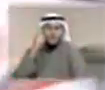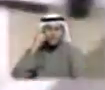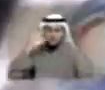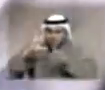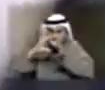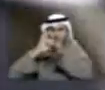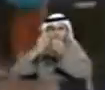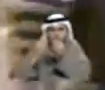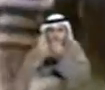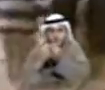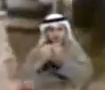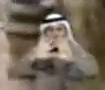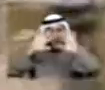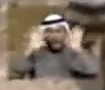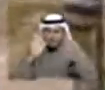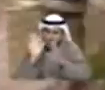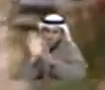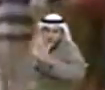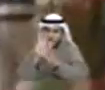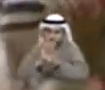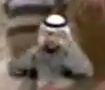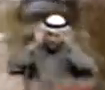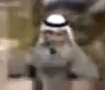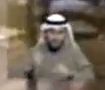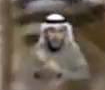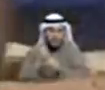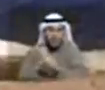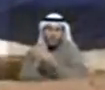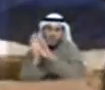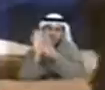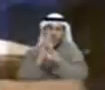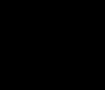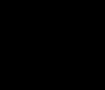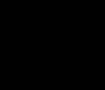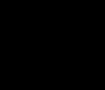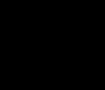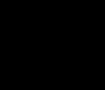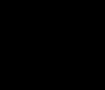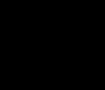فضلا عن تسديد كل تعهداتها لمؤتمرات المانحين لسوريا.